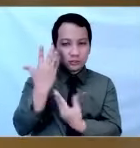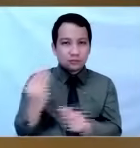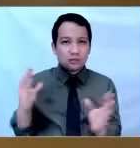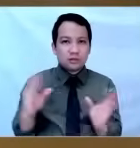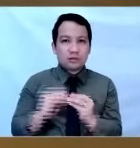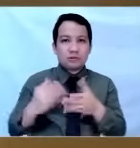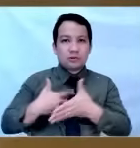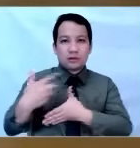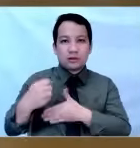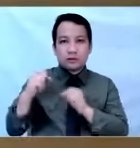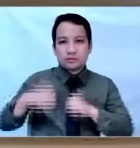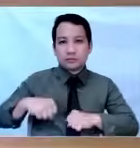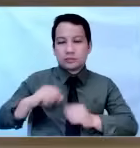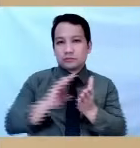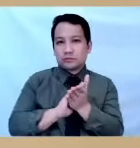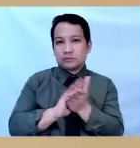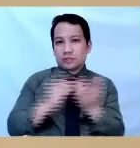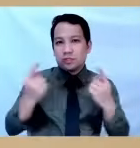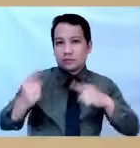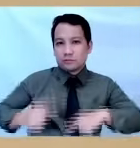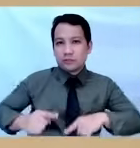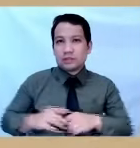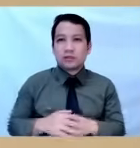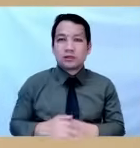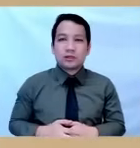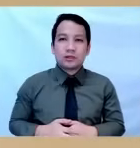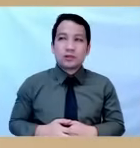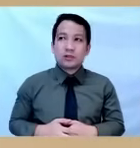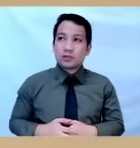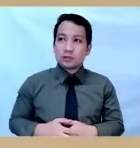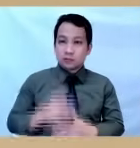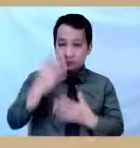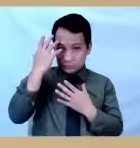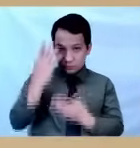ng eskwelahan nangyari. Base po sa ating